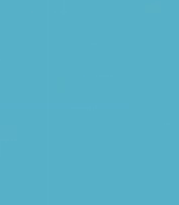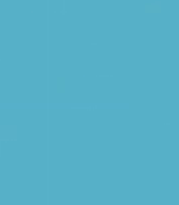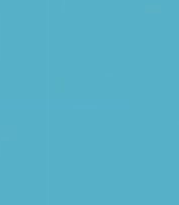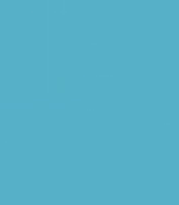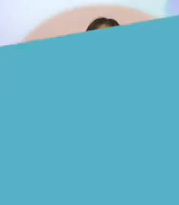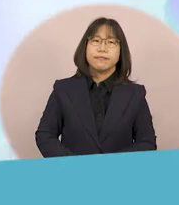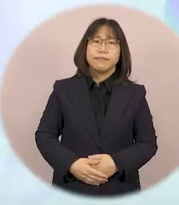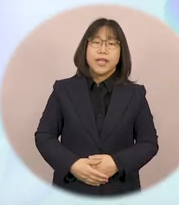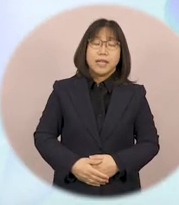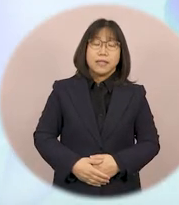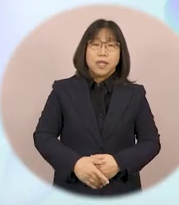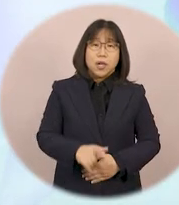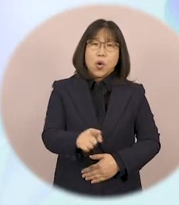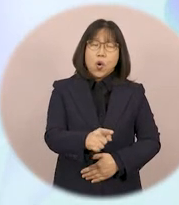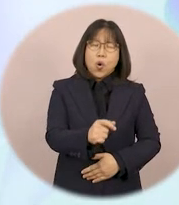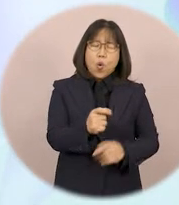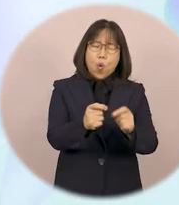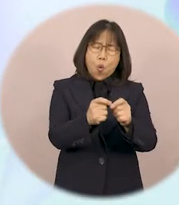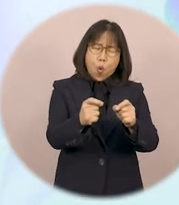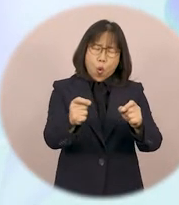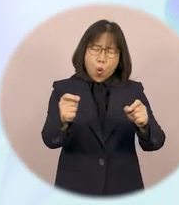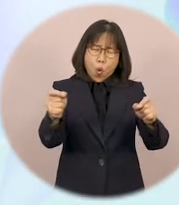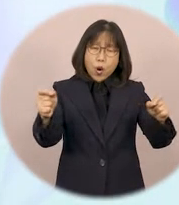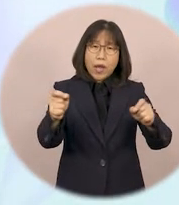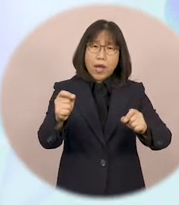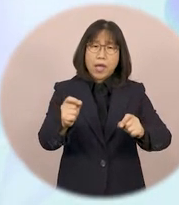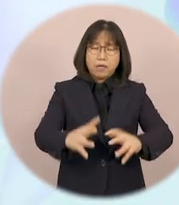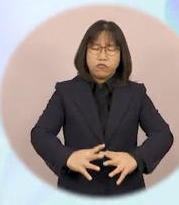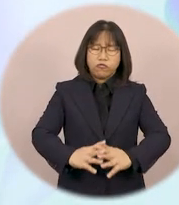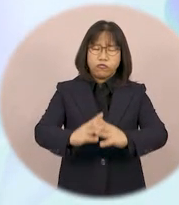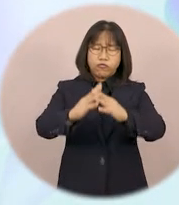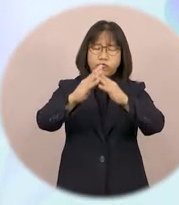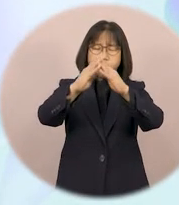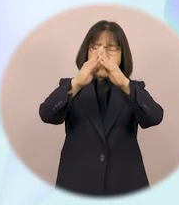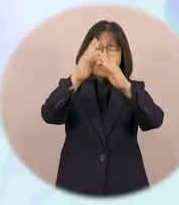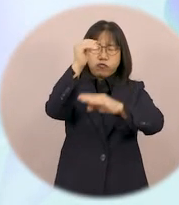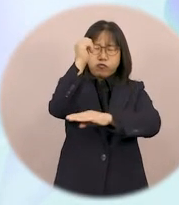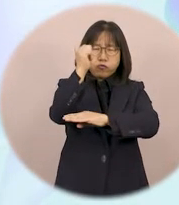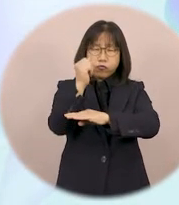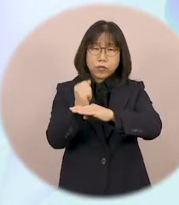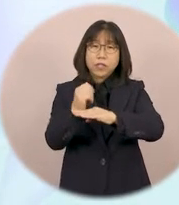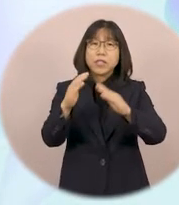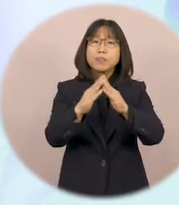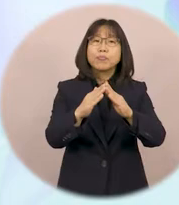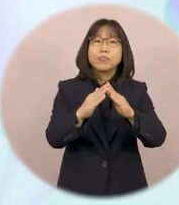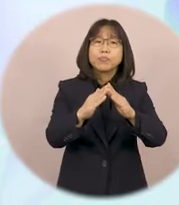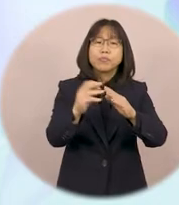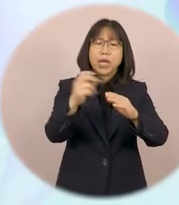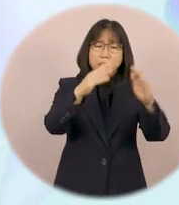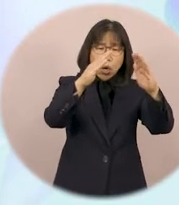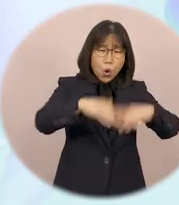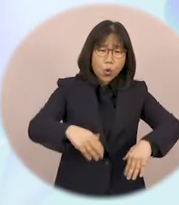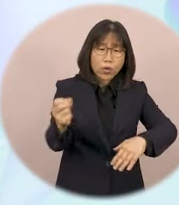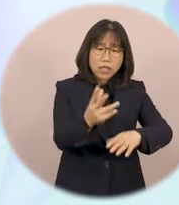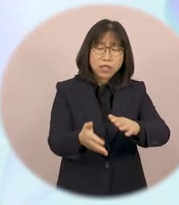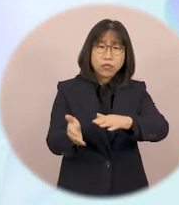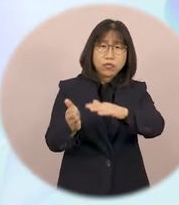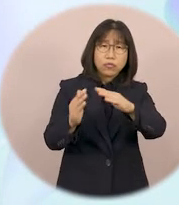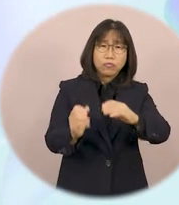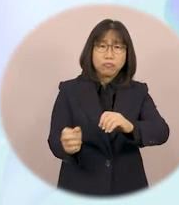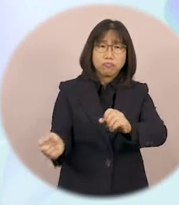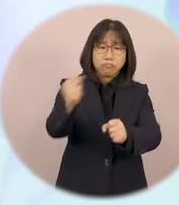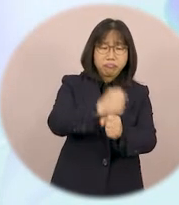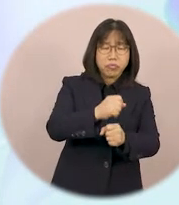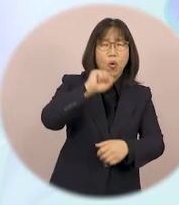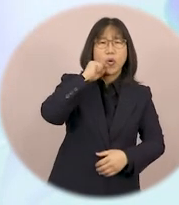으 르 지어진지 오래된 건물의 사시는 분들은 건물을 헐고 다시 지을 수도 없고 안전에 대해